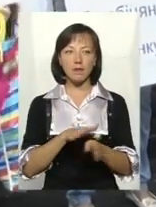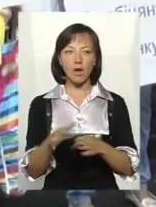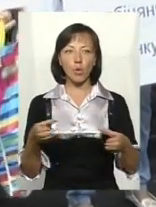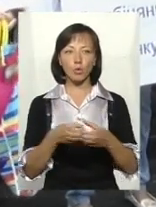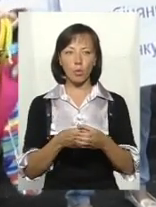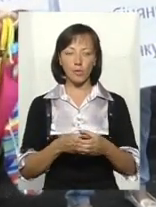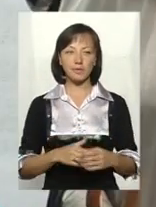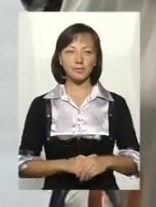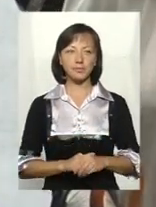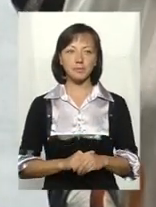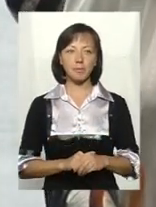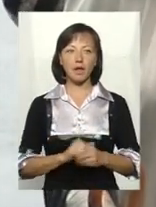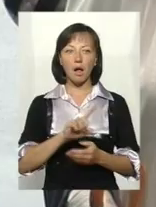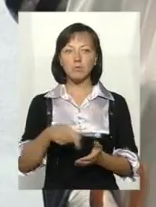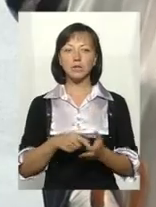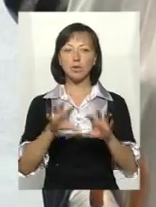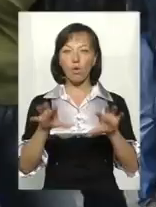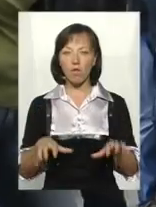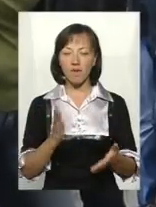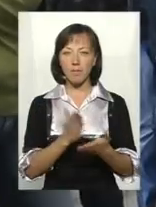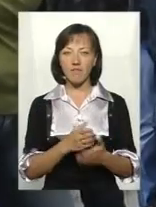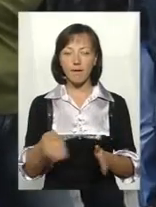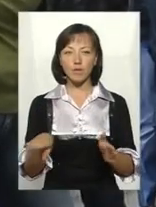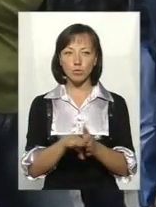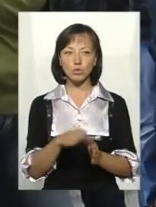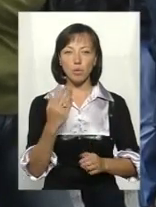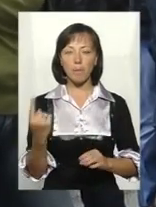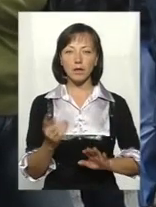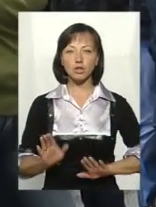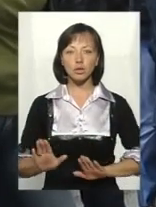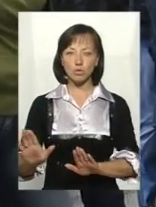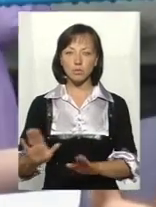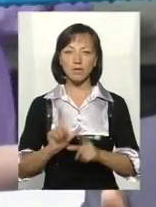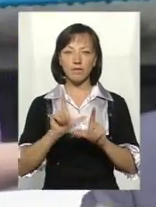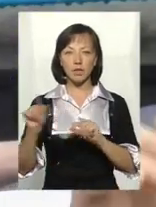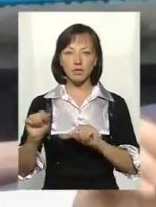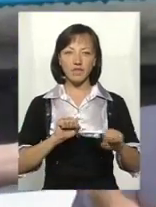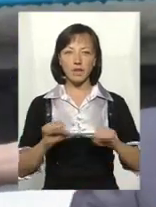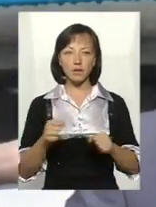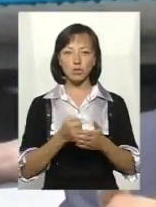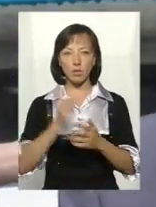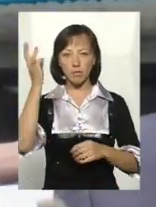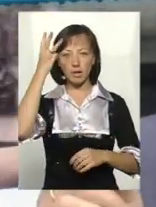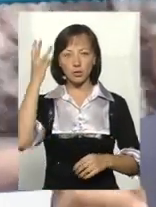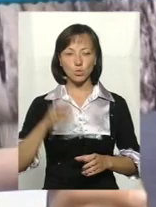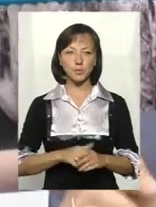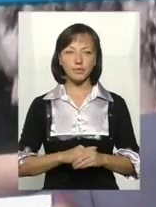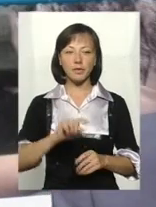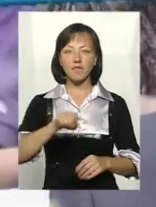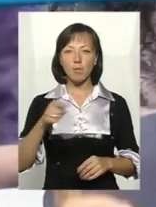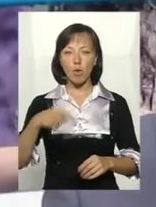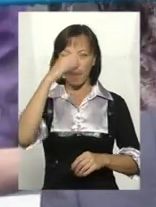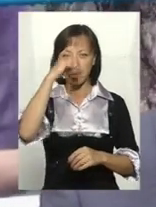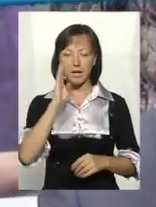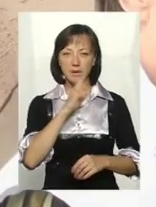міськвиконкому Василь Рачук. Адже міський голова перебуває у відпустці, а його перший заступник вирушив у відрядження до обласного центру. Вимоги батьків